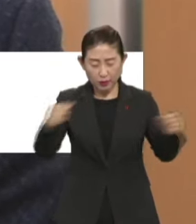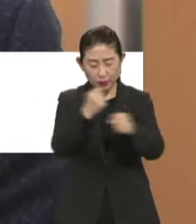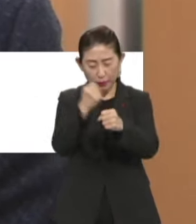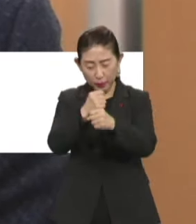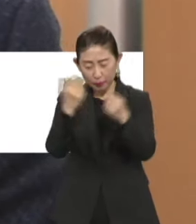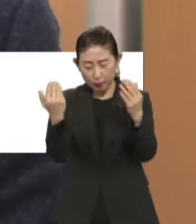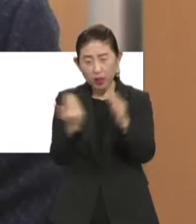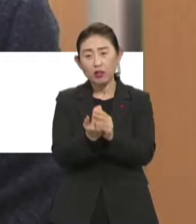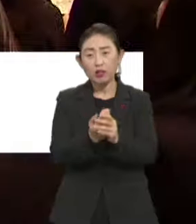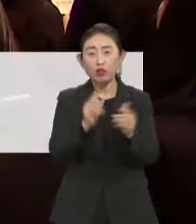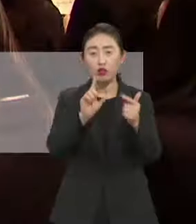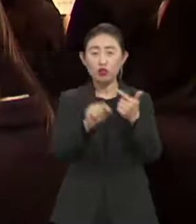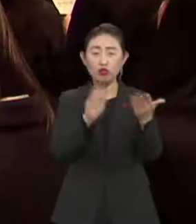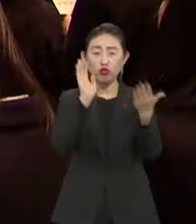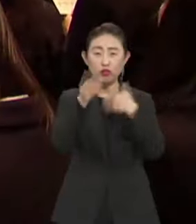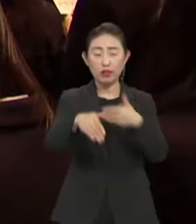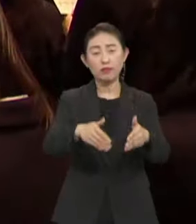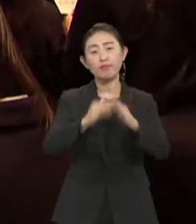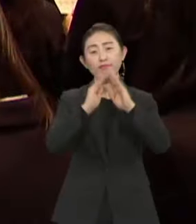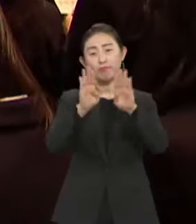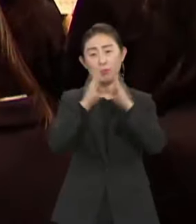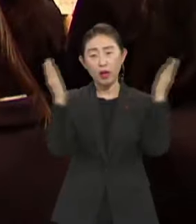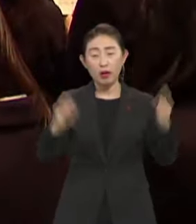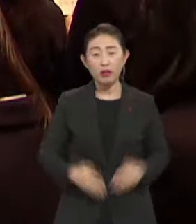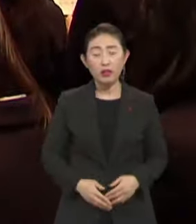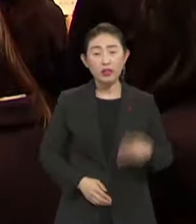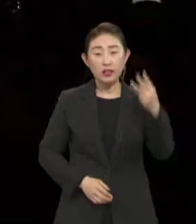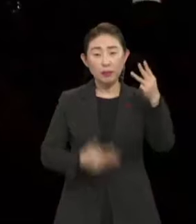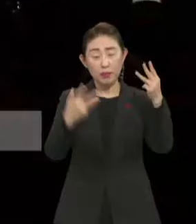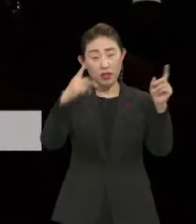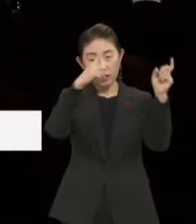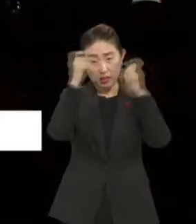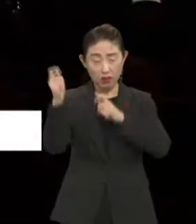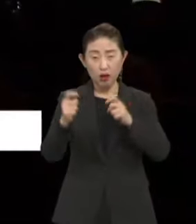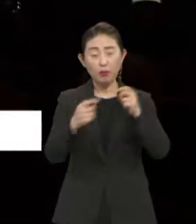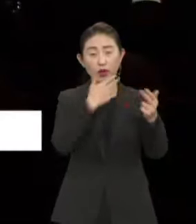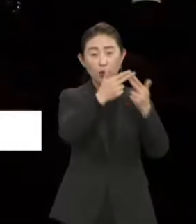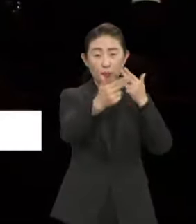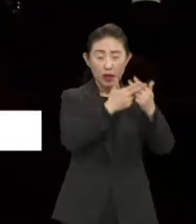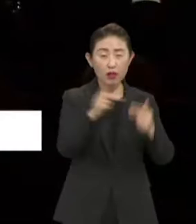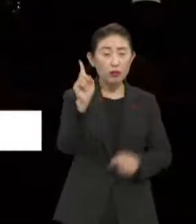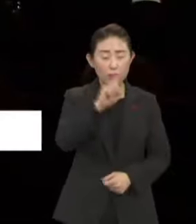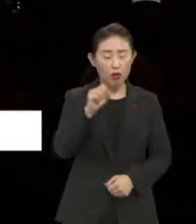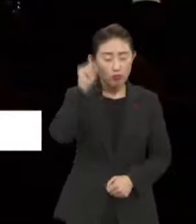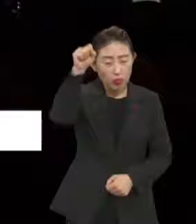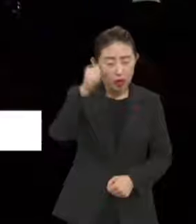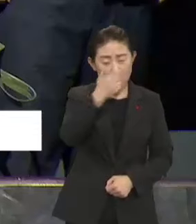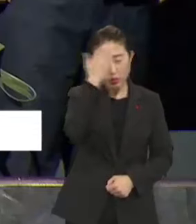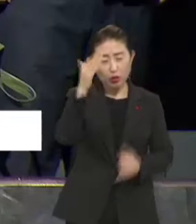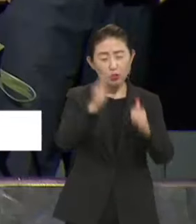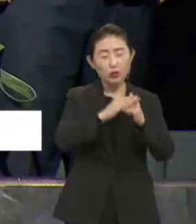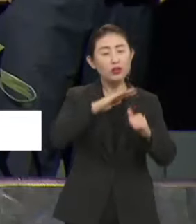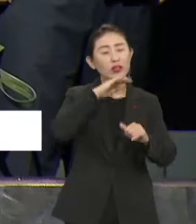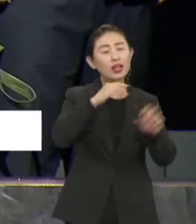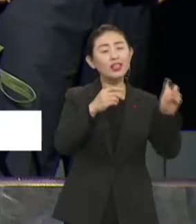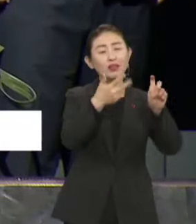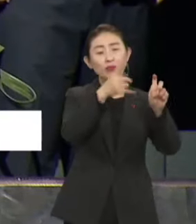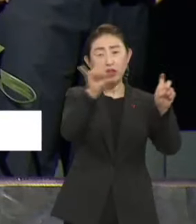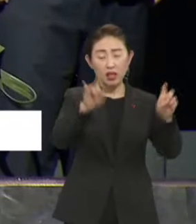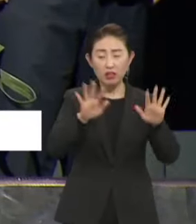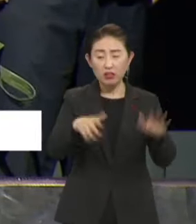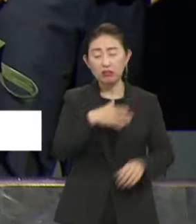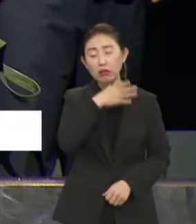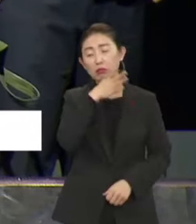최선을 다하겠습니다. 38 민주의거 기념사업회는 의거 당시 10대 후반 청소년이었던 생존자들이